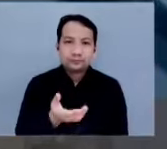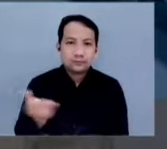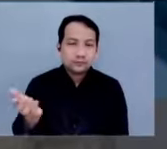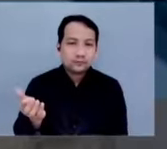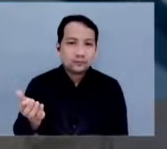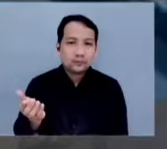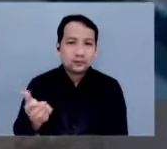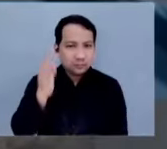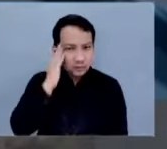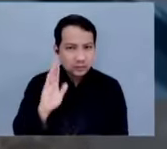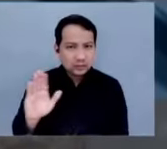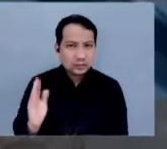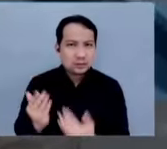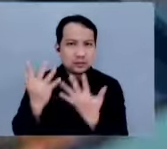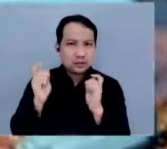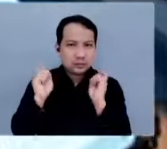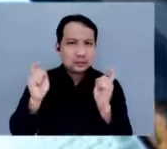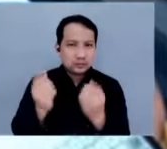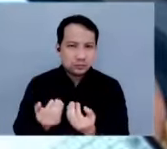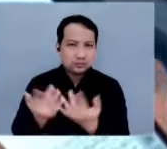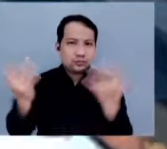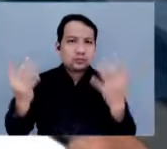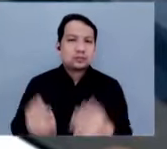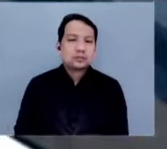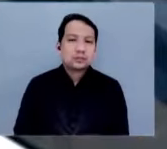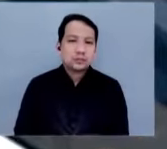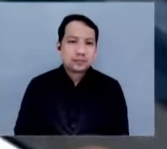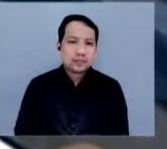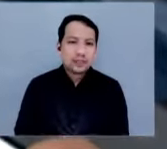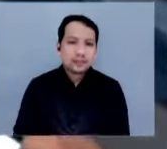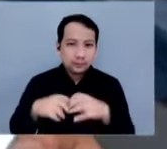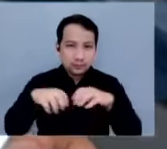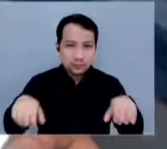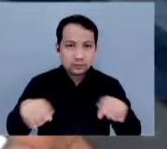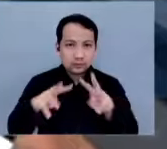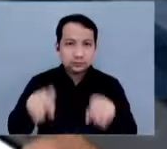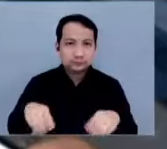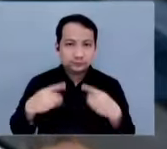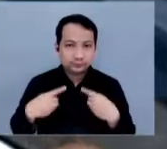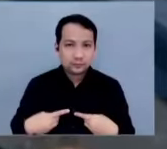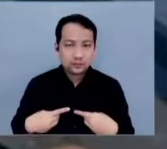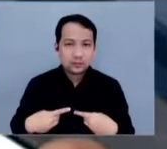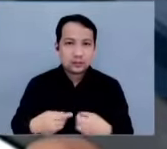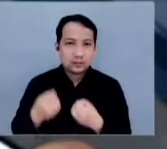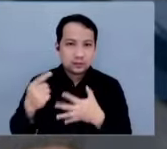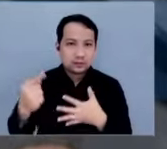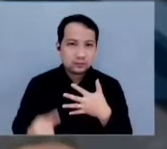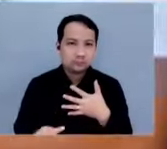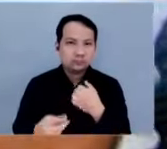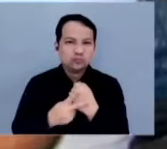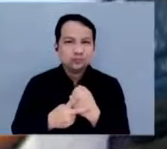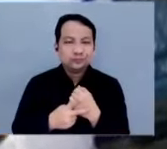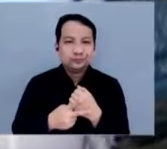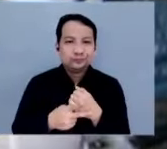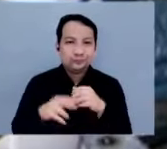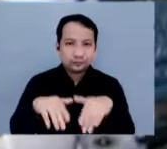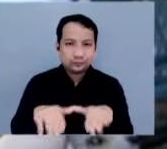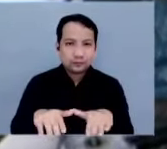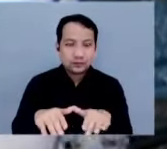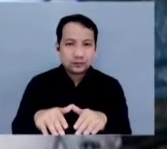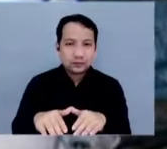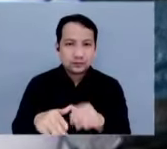sunog. Mabilis na kumalat ang apoy, nasunog din ang kalapit na warehouse ng damit. Dahil sa dami ng mga nakaimbak na tela, mas nahirapan sa